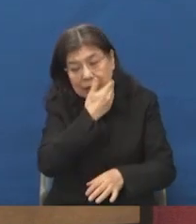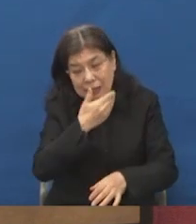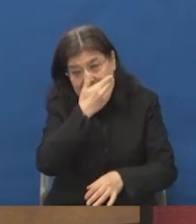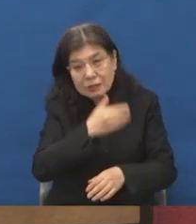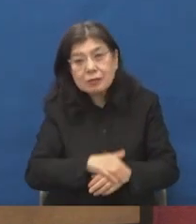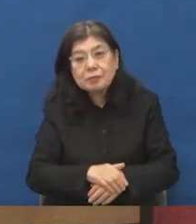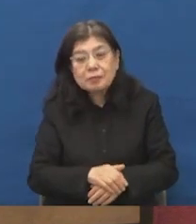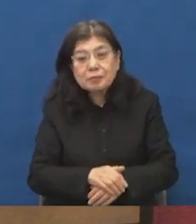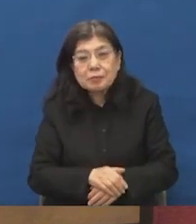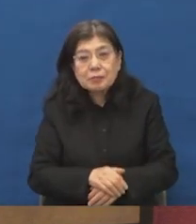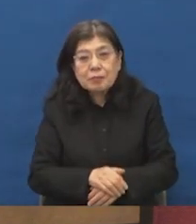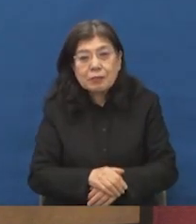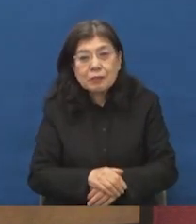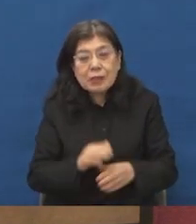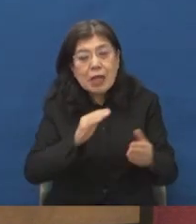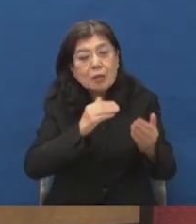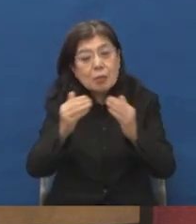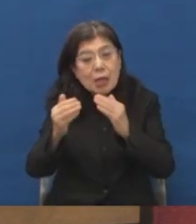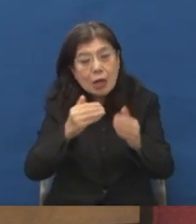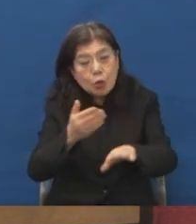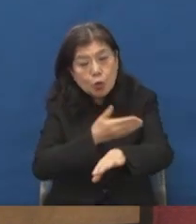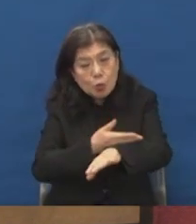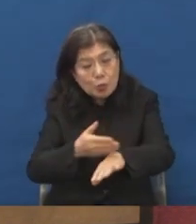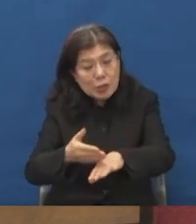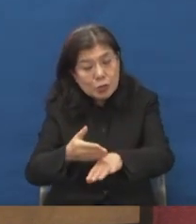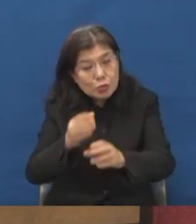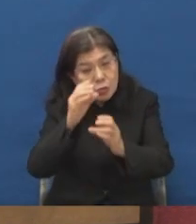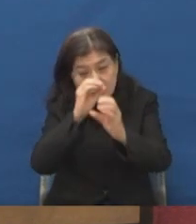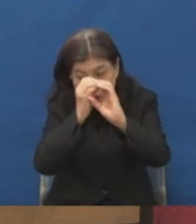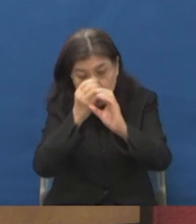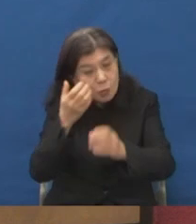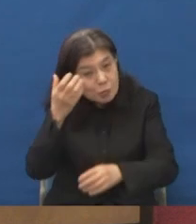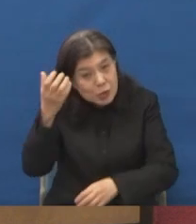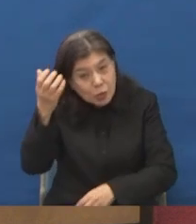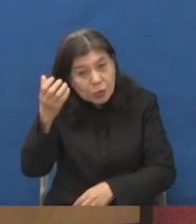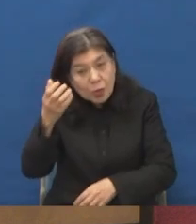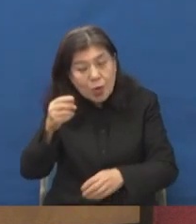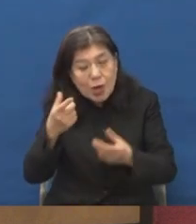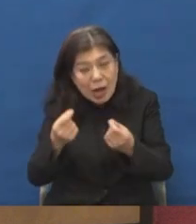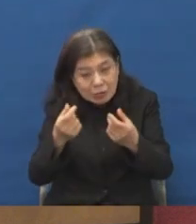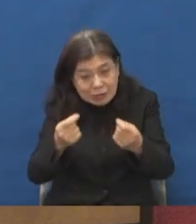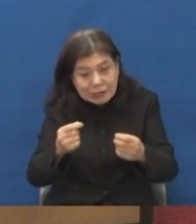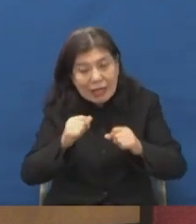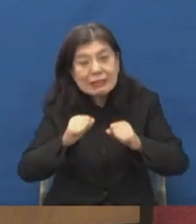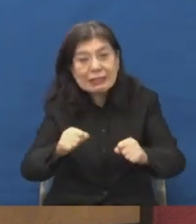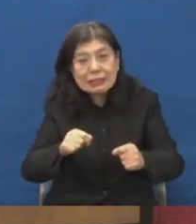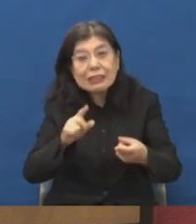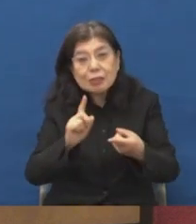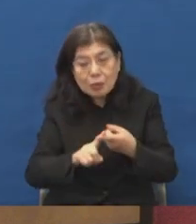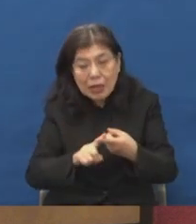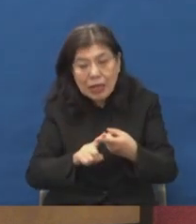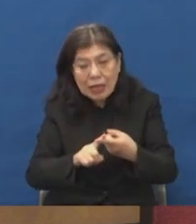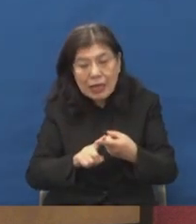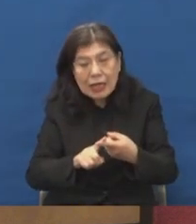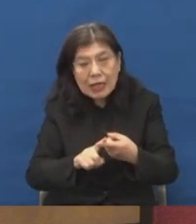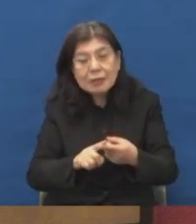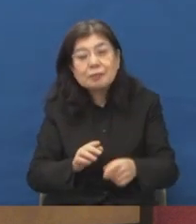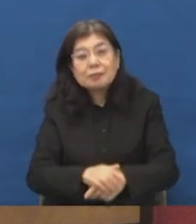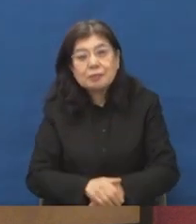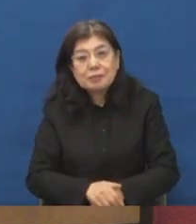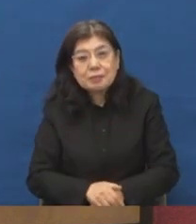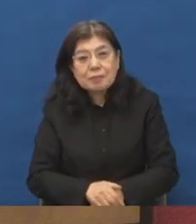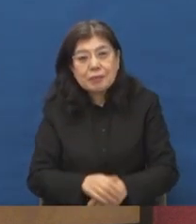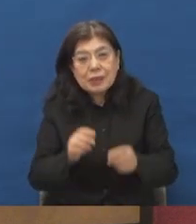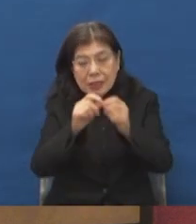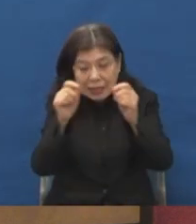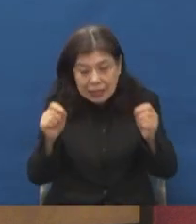ません。都の水ビジョンの確実な実施や企業債残高の削減も連動しているわけであり、結果的に